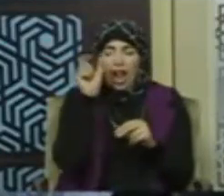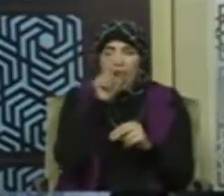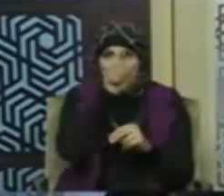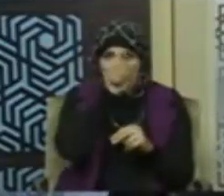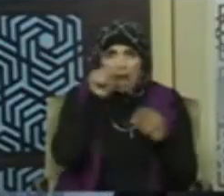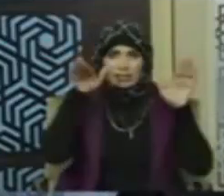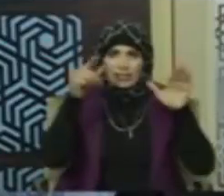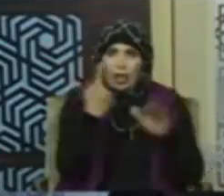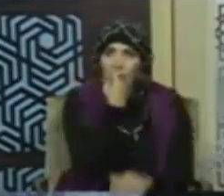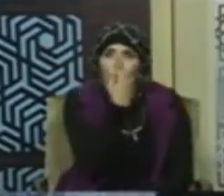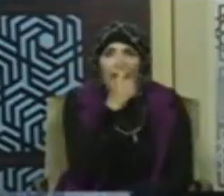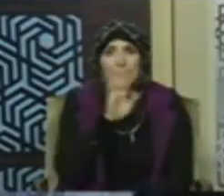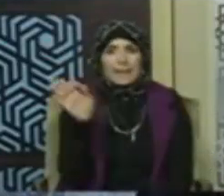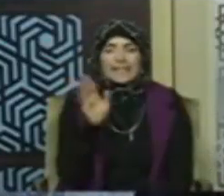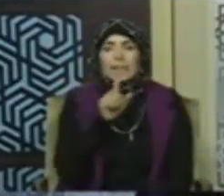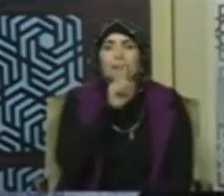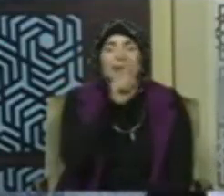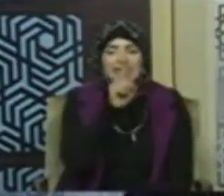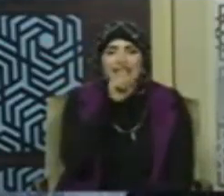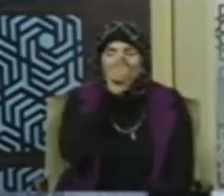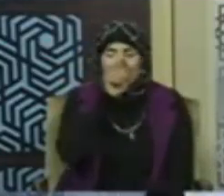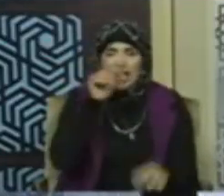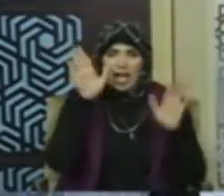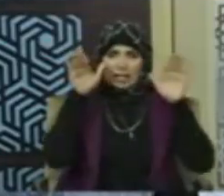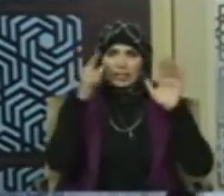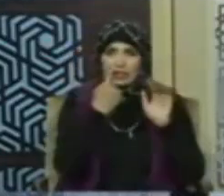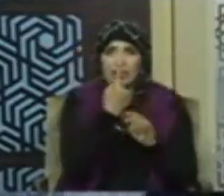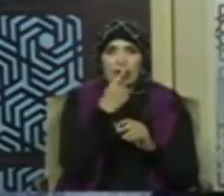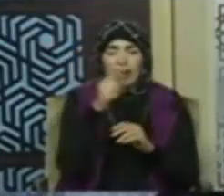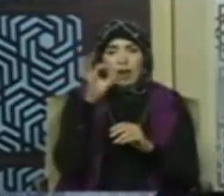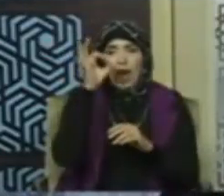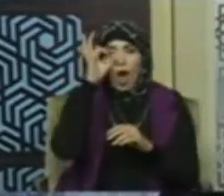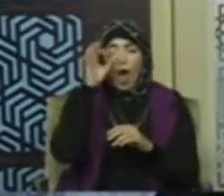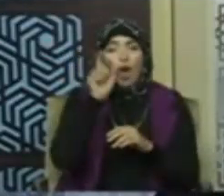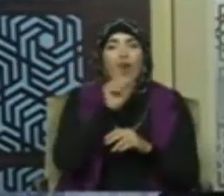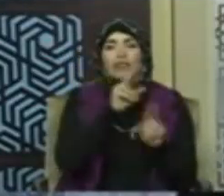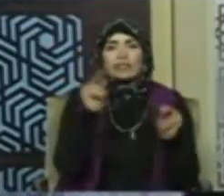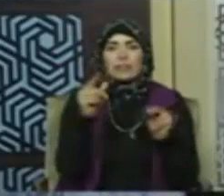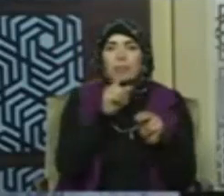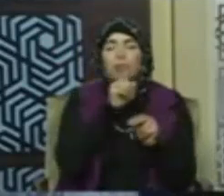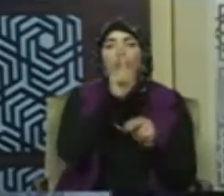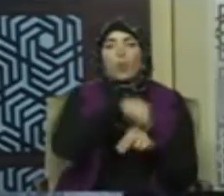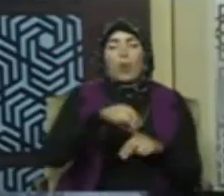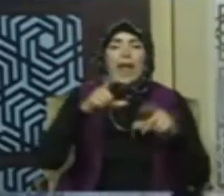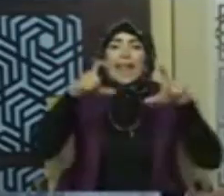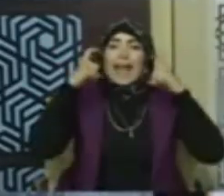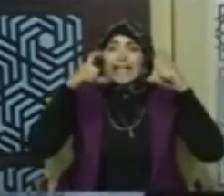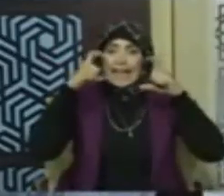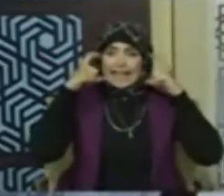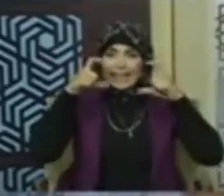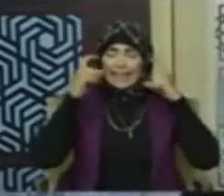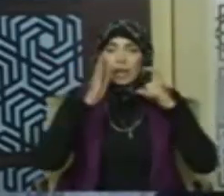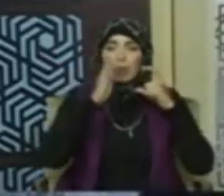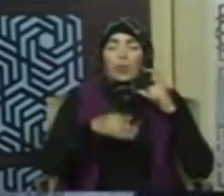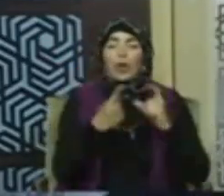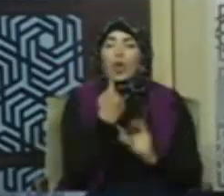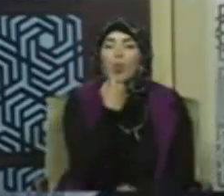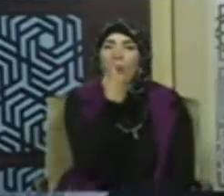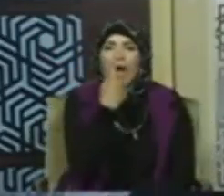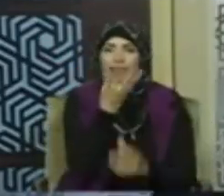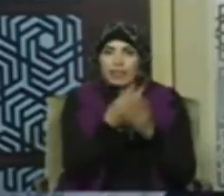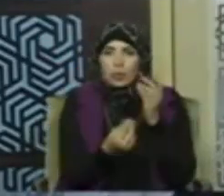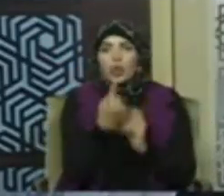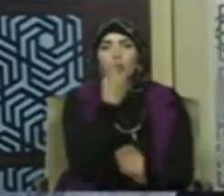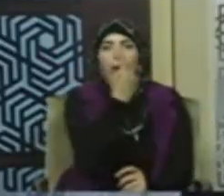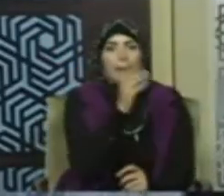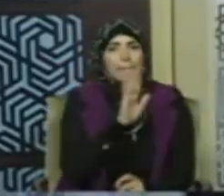حياتها لكنه صقر، وأنثى الأسد قد تلد أسدا أو أسدين لكنه أسد. بغاس